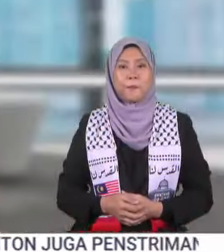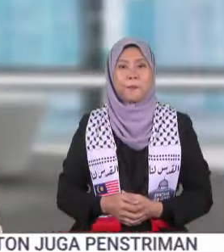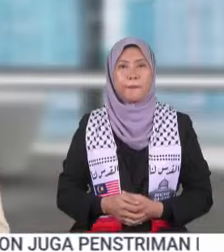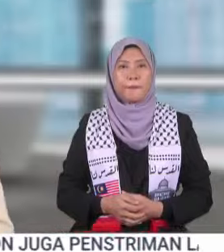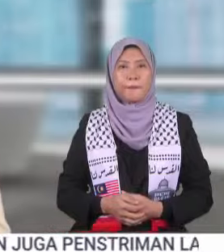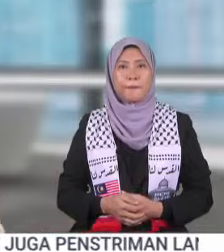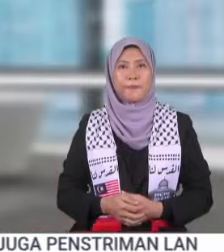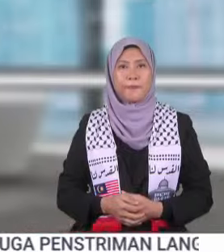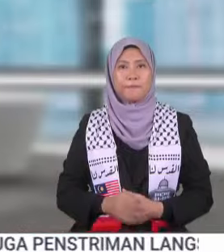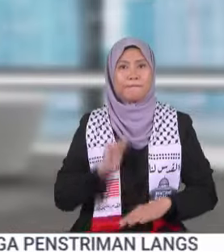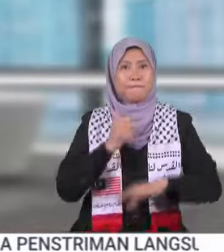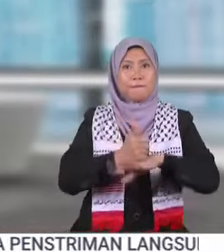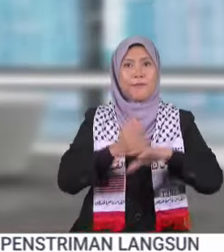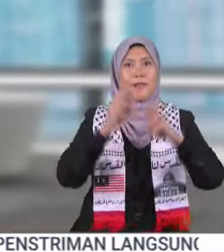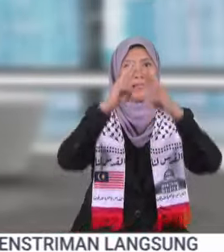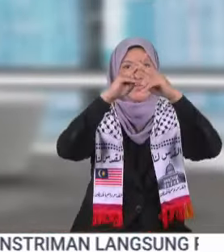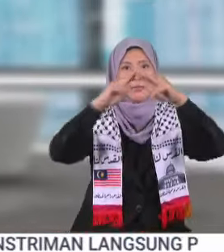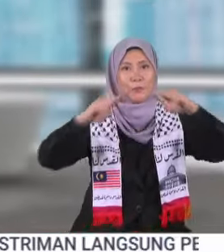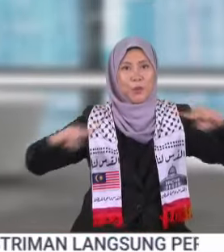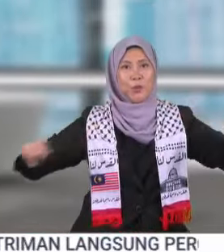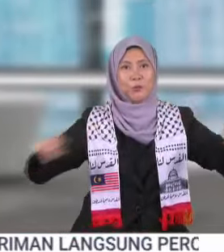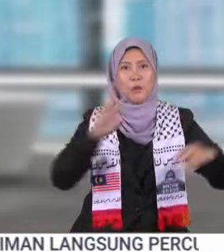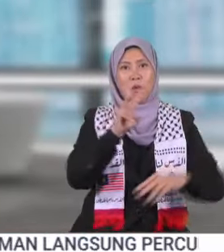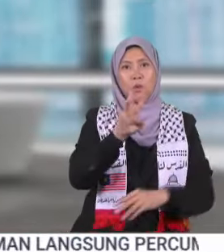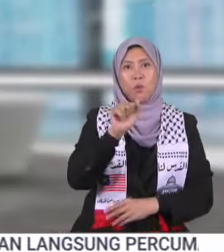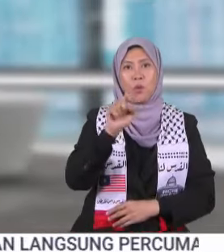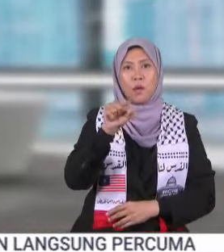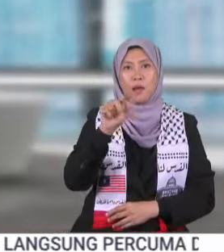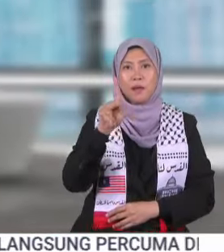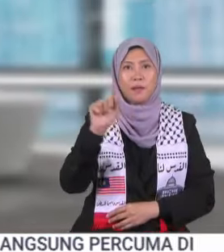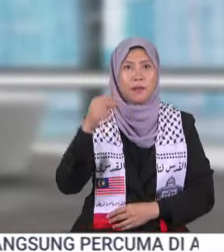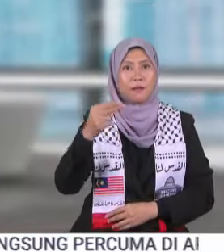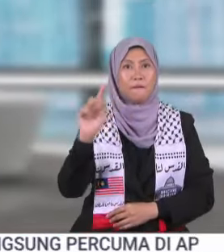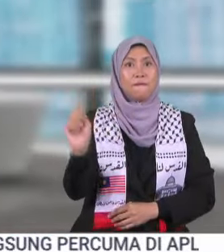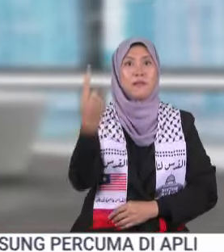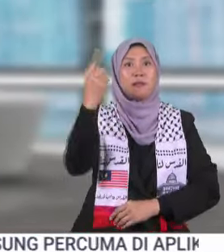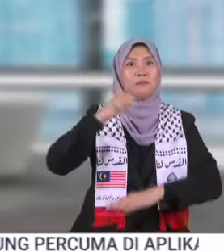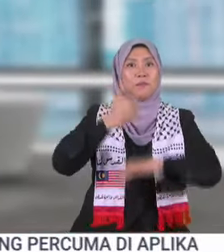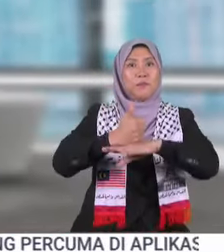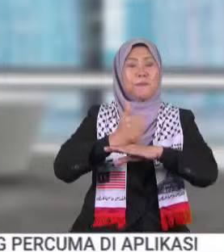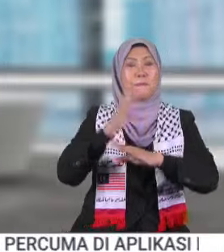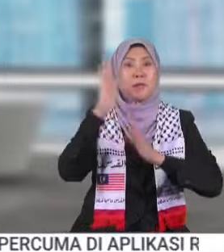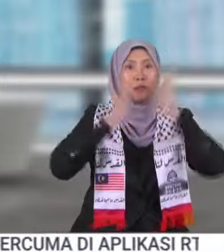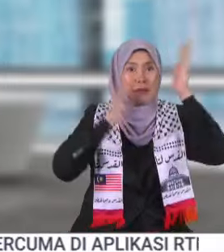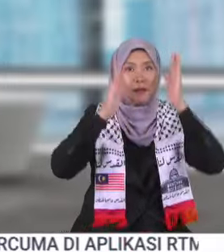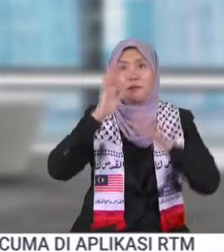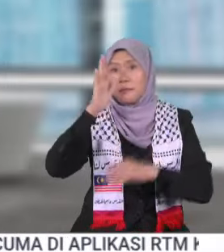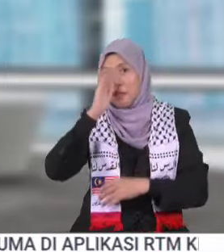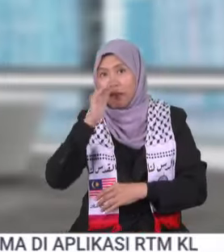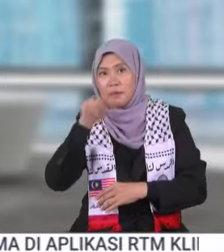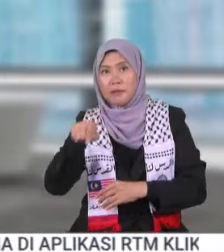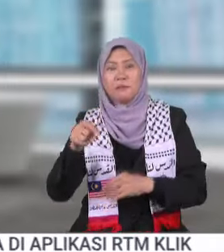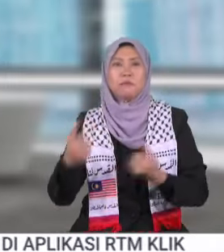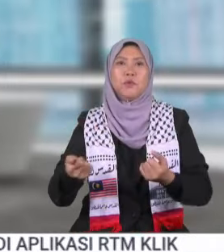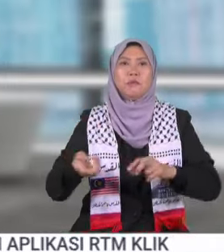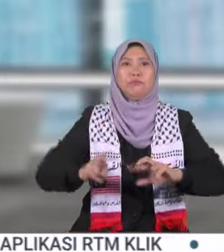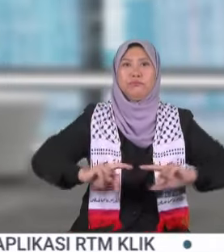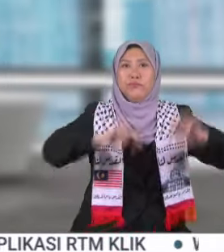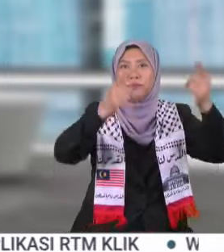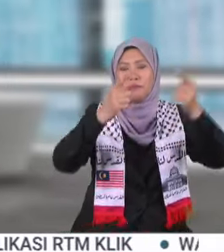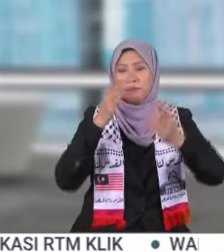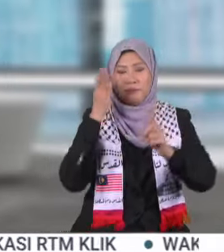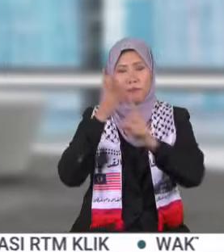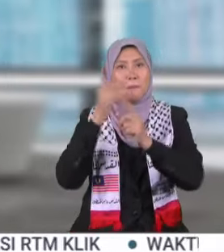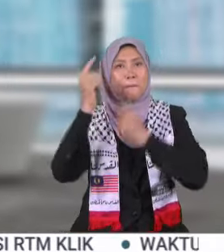ini kewujudan muzium wangkang pertama di Malaysia yang ditubuhkan di Melaka diyakini memberi nilai tambah kepada sektor